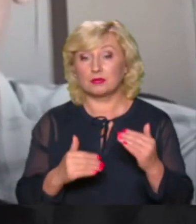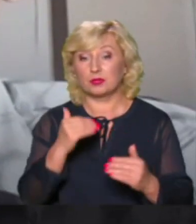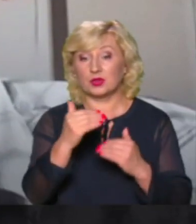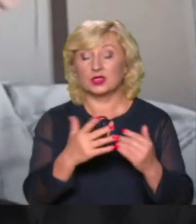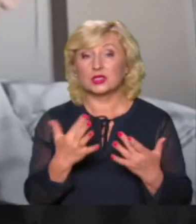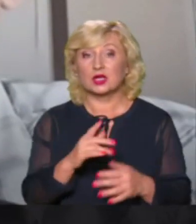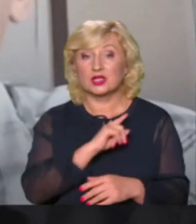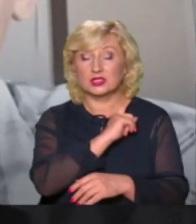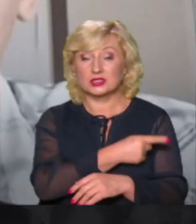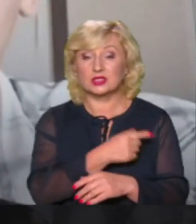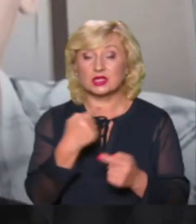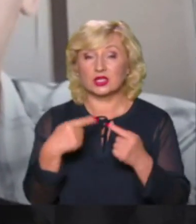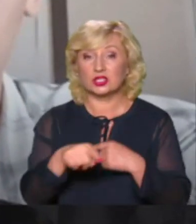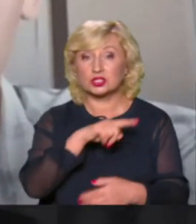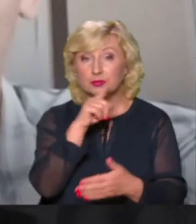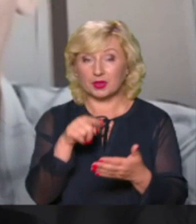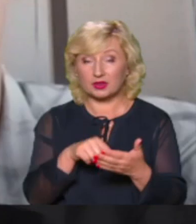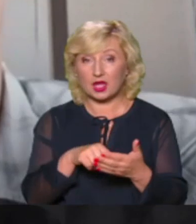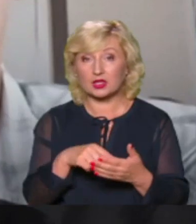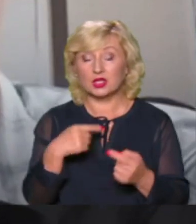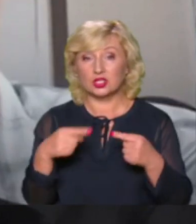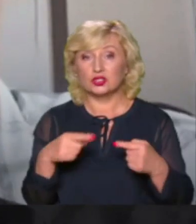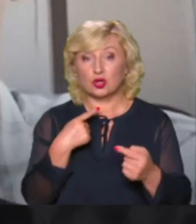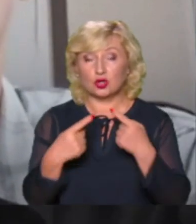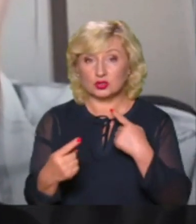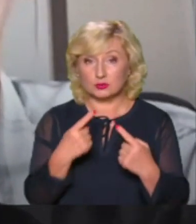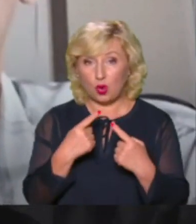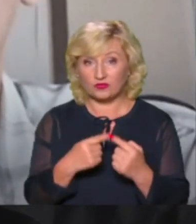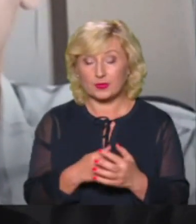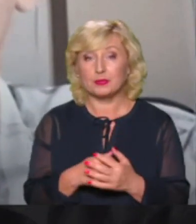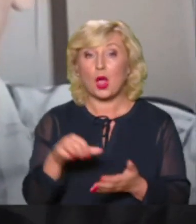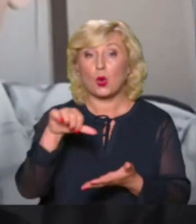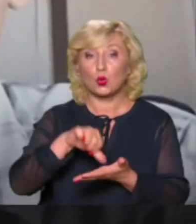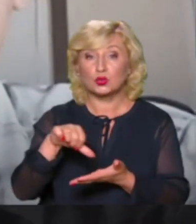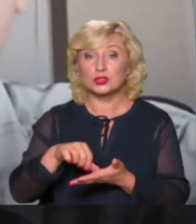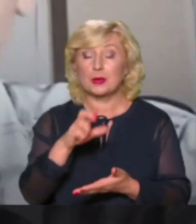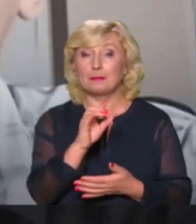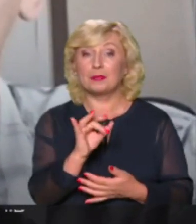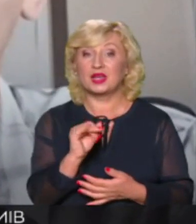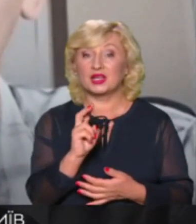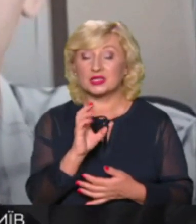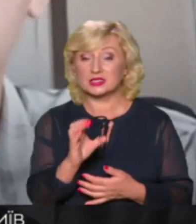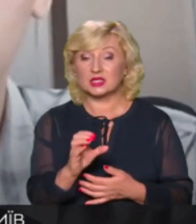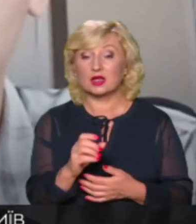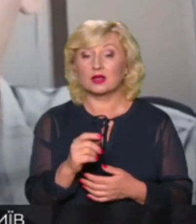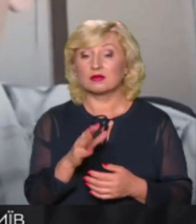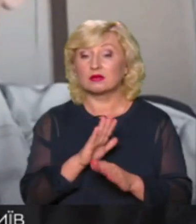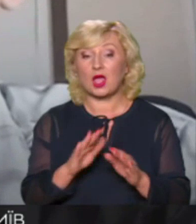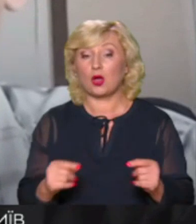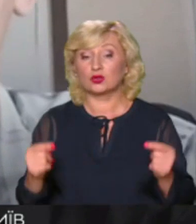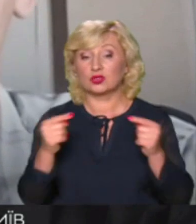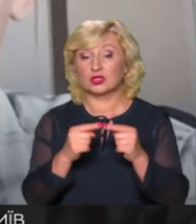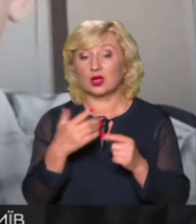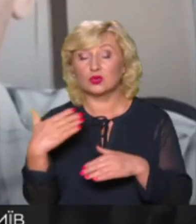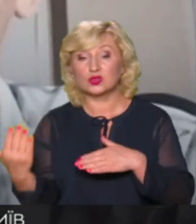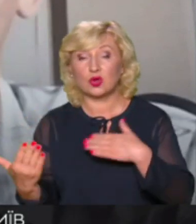сил, це вже інше питання, питання іншої розмови. Але участь в БРІКС, звичайно, на однозначно на якусь сторону